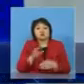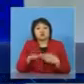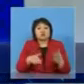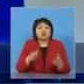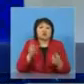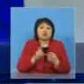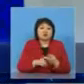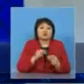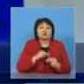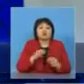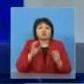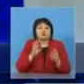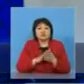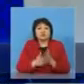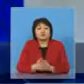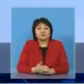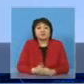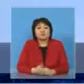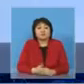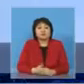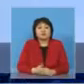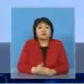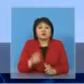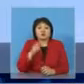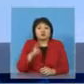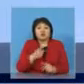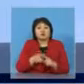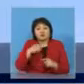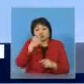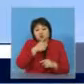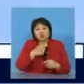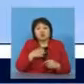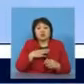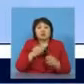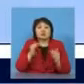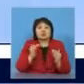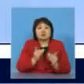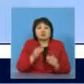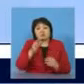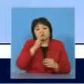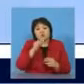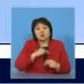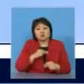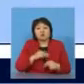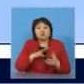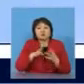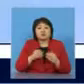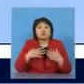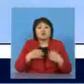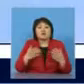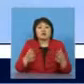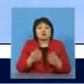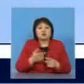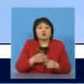сторон, связанных с трудовым соглашением. 1 января текущего года низкооплачиваемым работникам системы